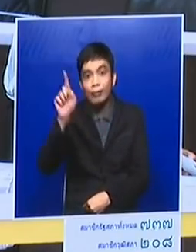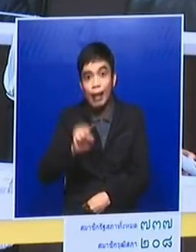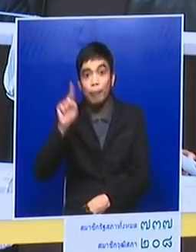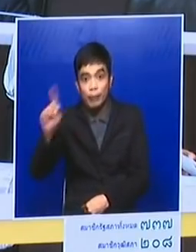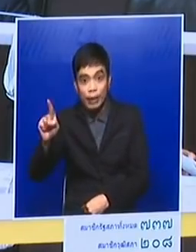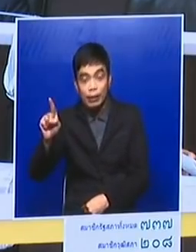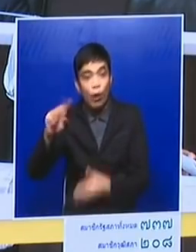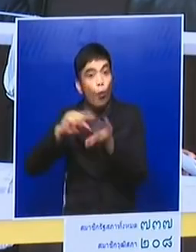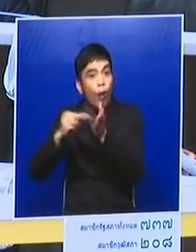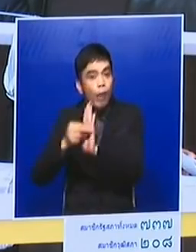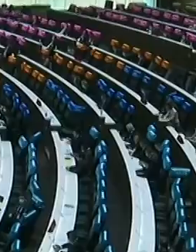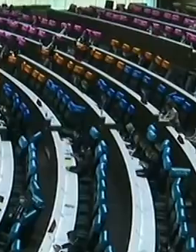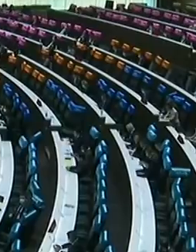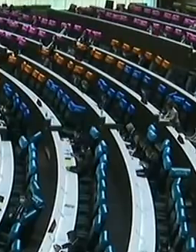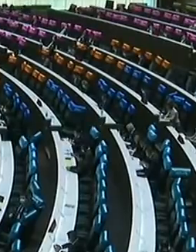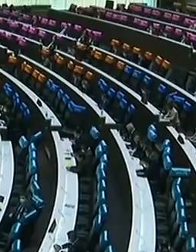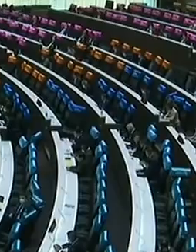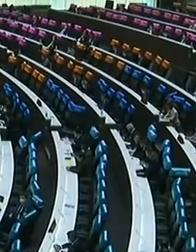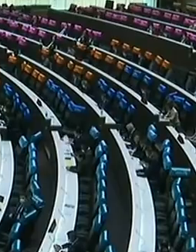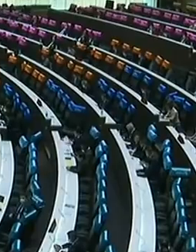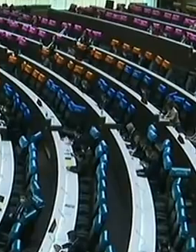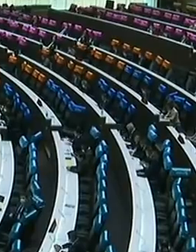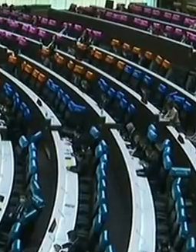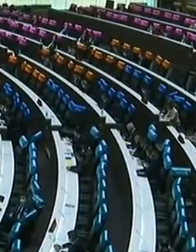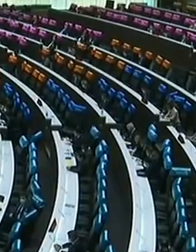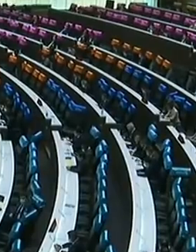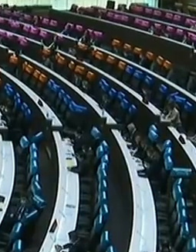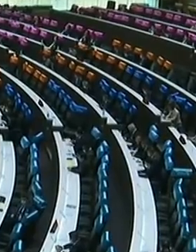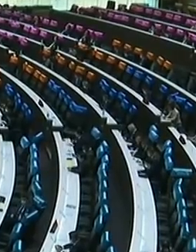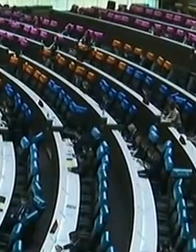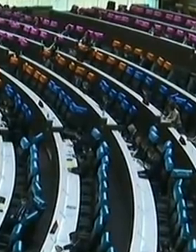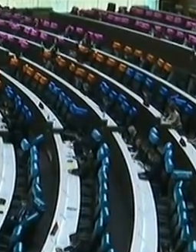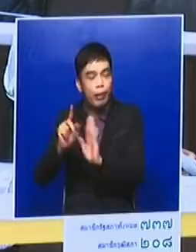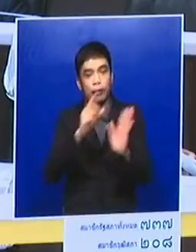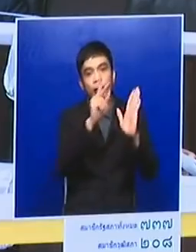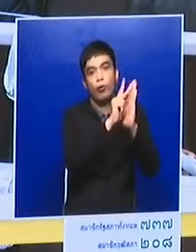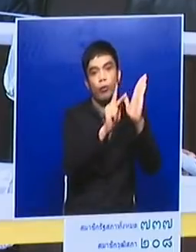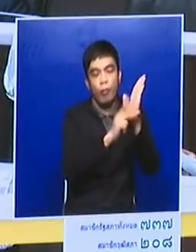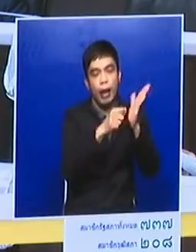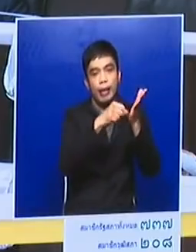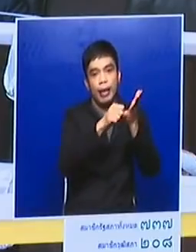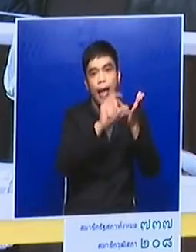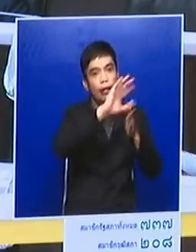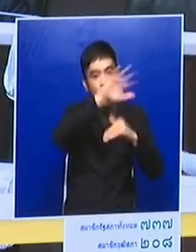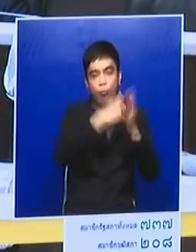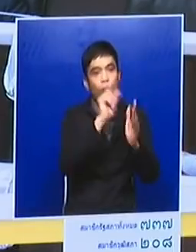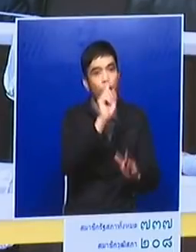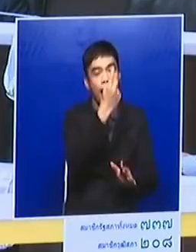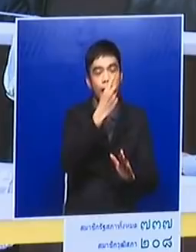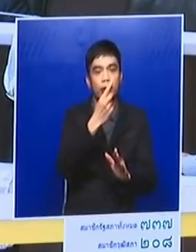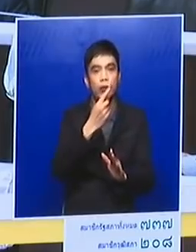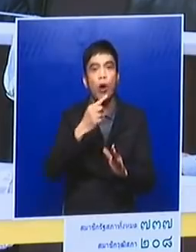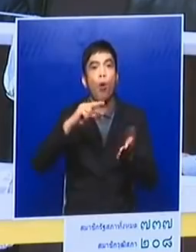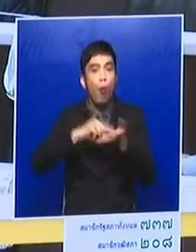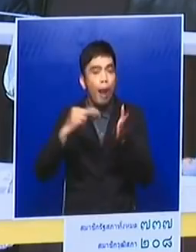ราชบัญญัติประชามติก็ยังมั่นใจว่าจะผ่านในวาระที่ 3ด้วยนะครับจับอันนี้เป็นจุดยืนของคุณสมชายแสวงจังหวัด